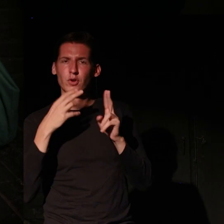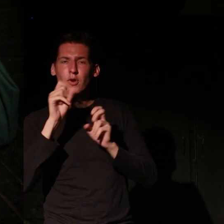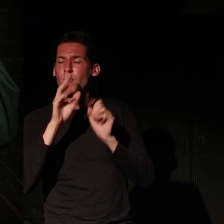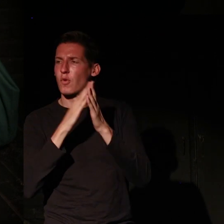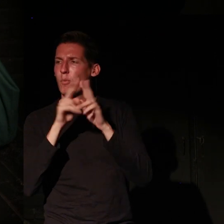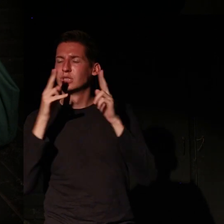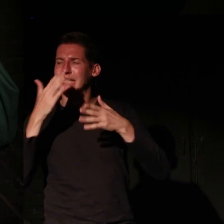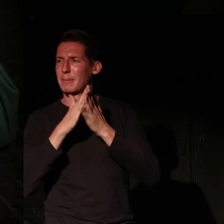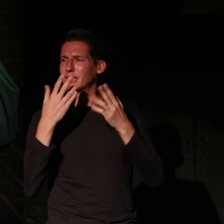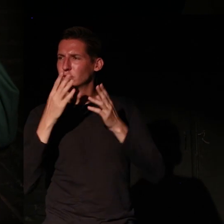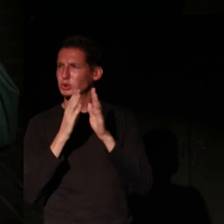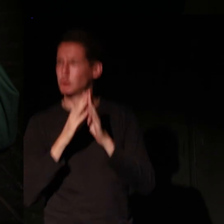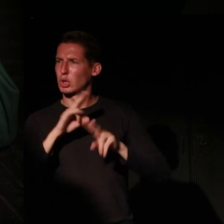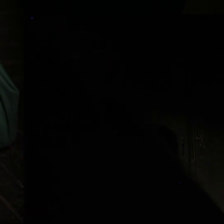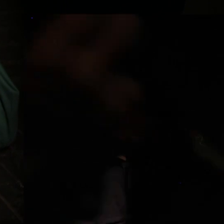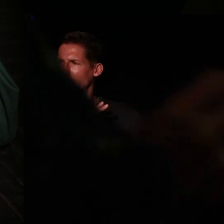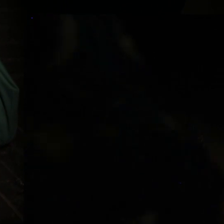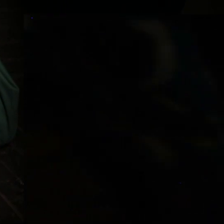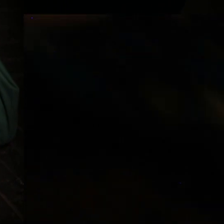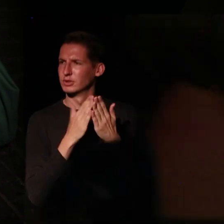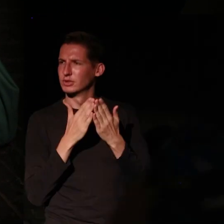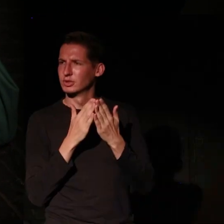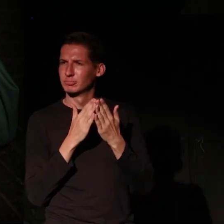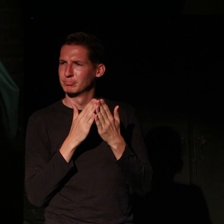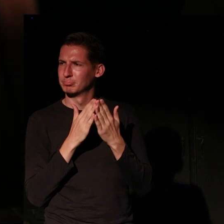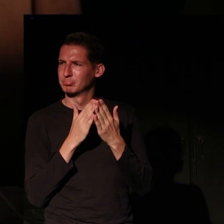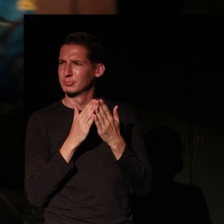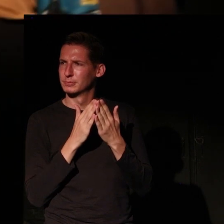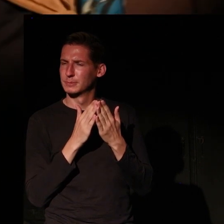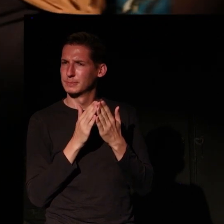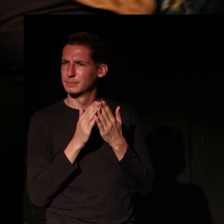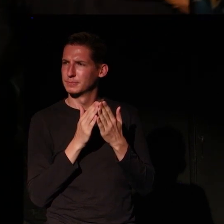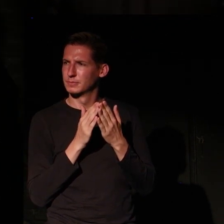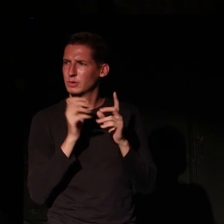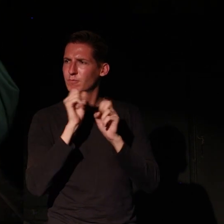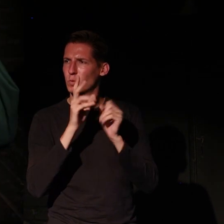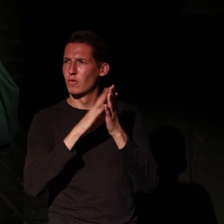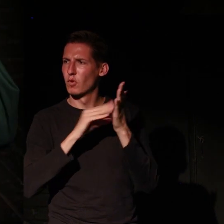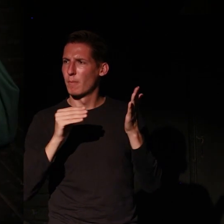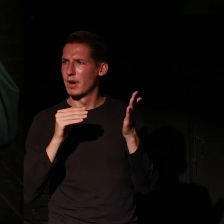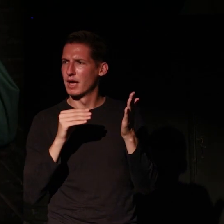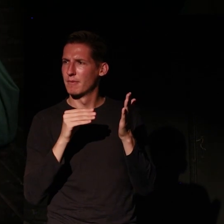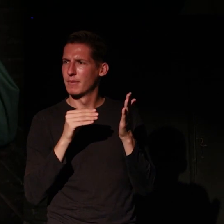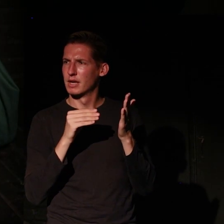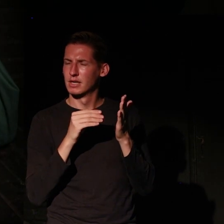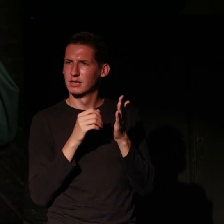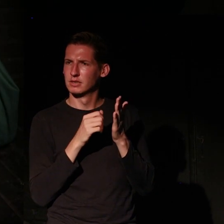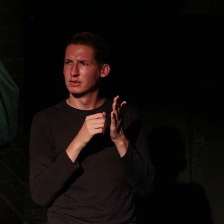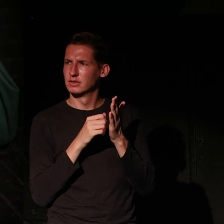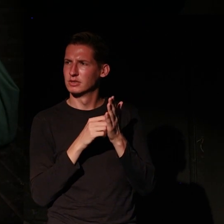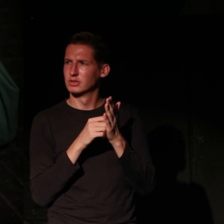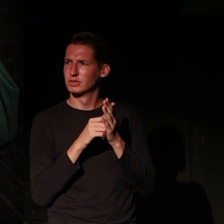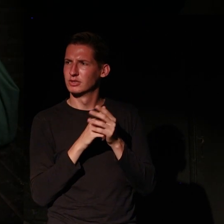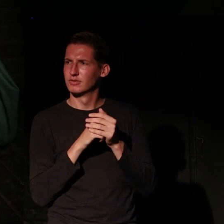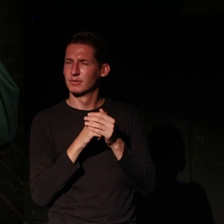format. No i po tym wstępie próbuję sobie wyobrazić taki sparing tłumaczek biblijnych. O co one